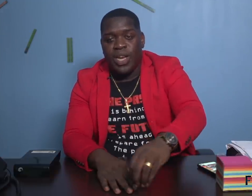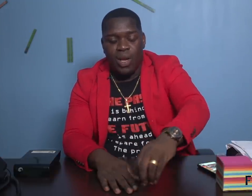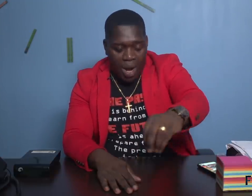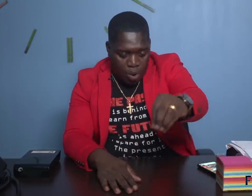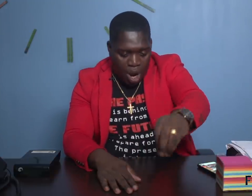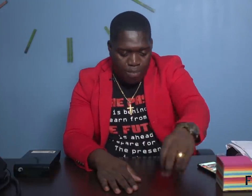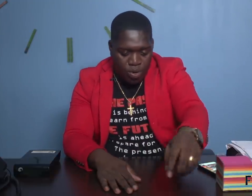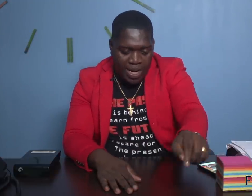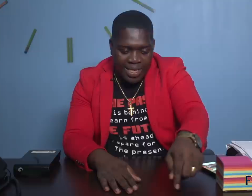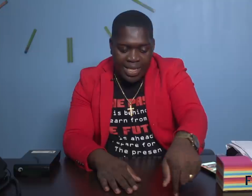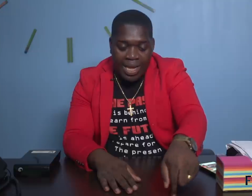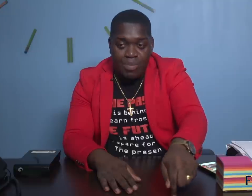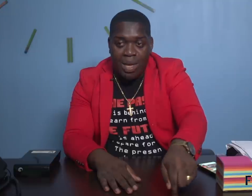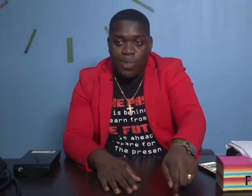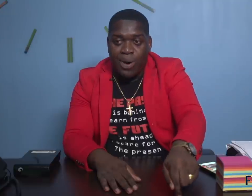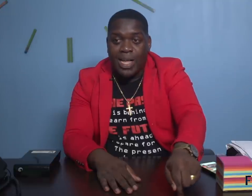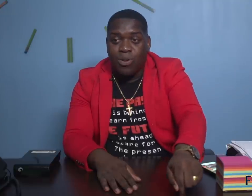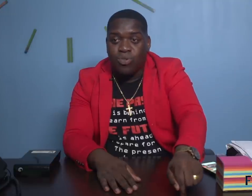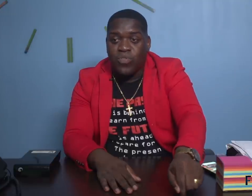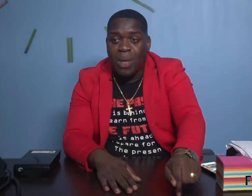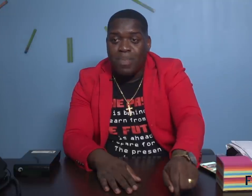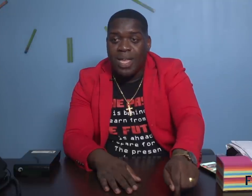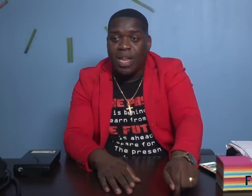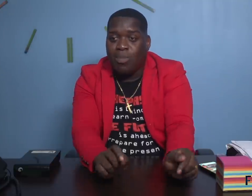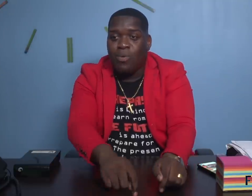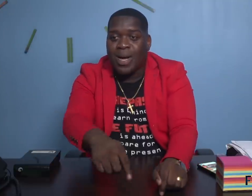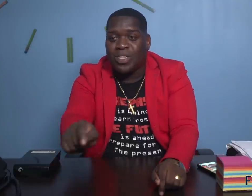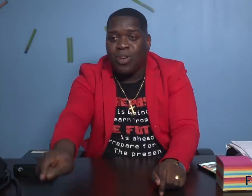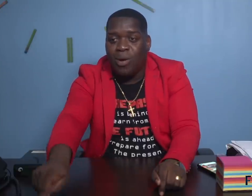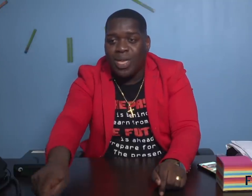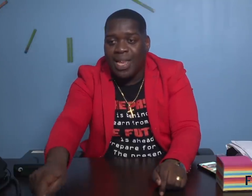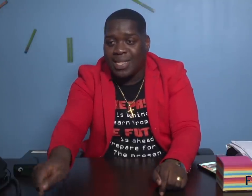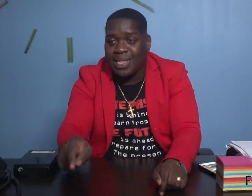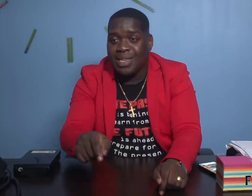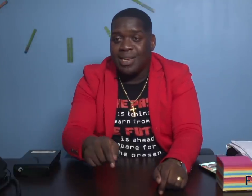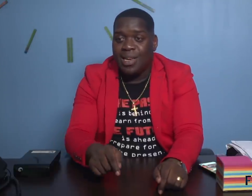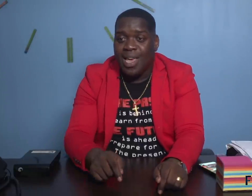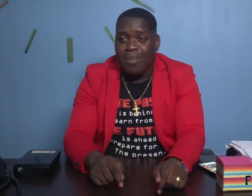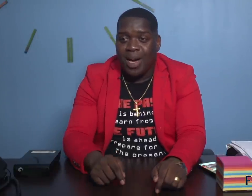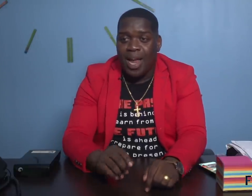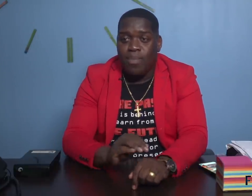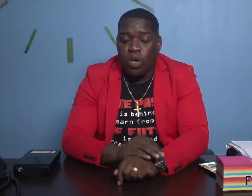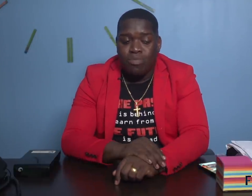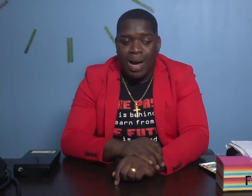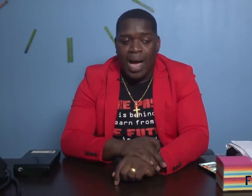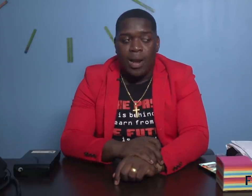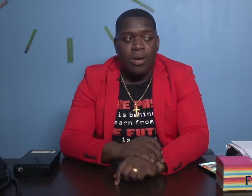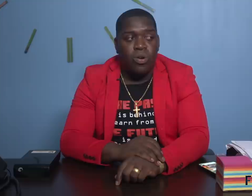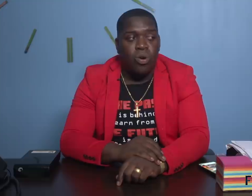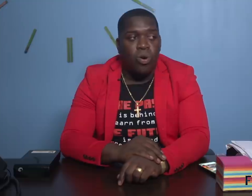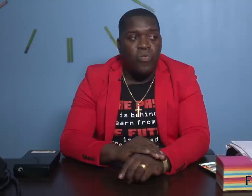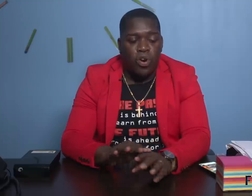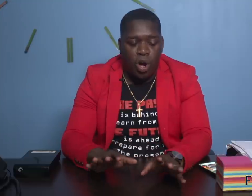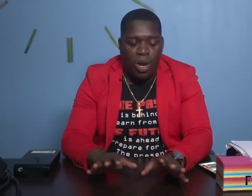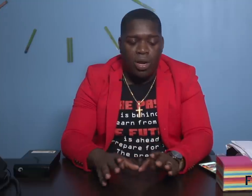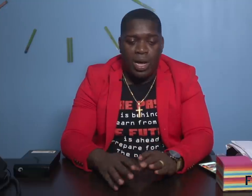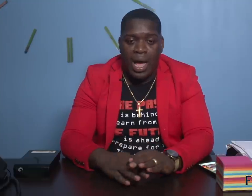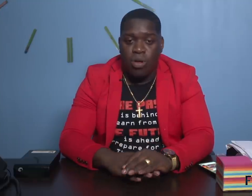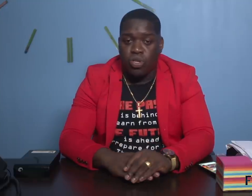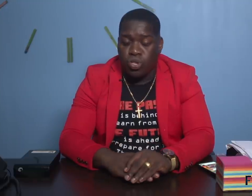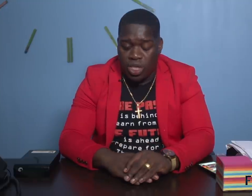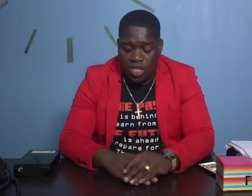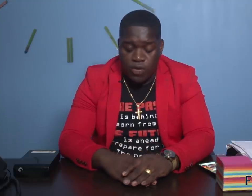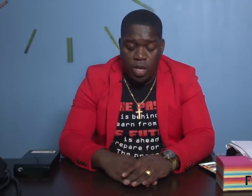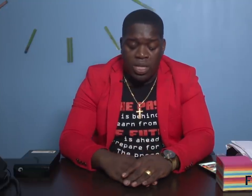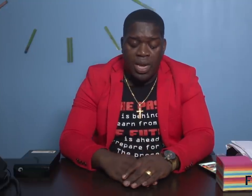trawiki munde de wanko amunde de sitaki mi yepde wanta no duf de bigi de no ma wakti do rawiki dati. I begrijp, maar overal